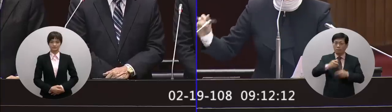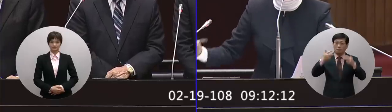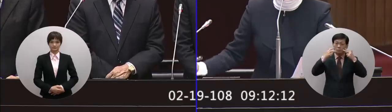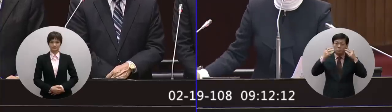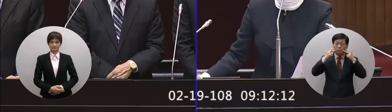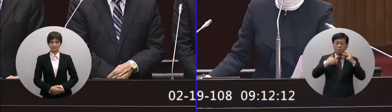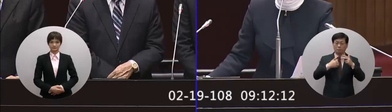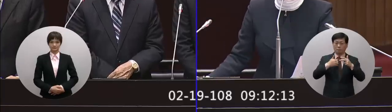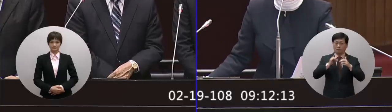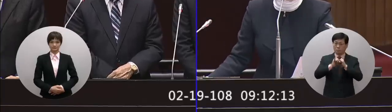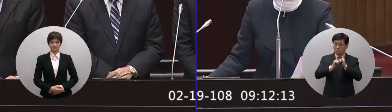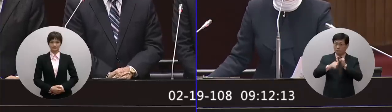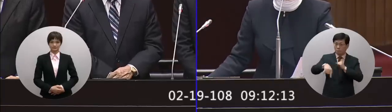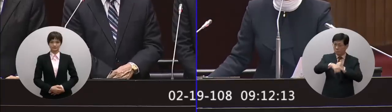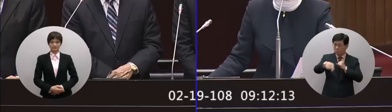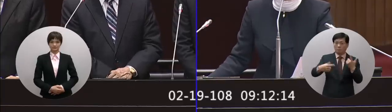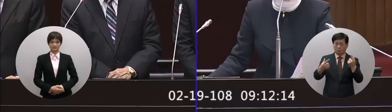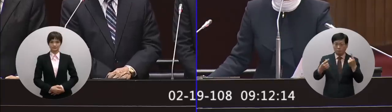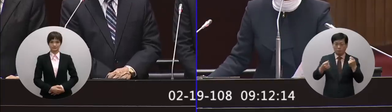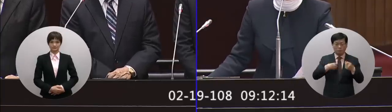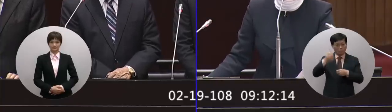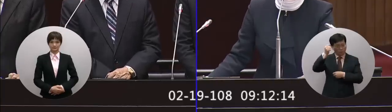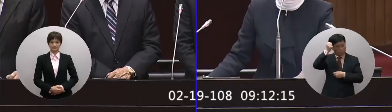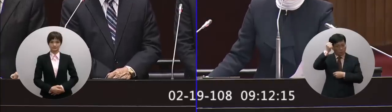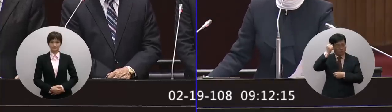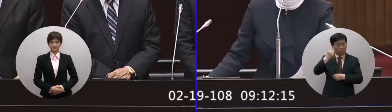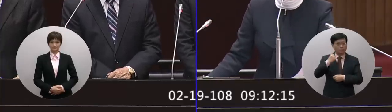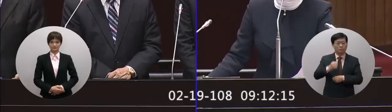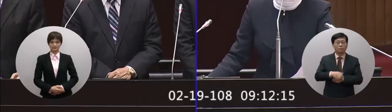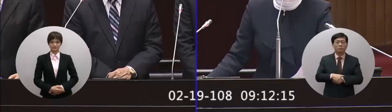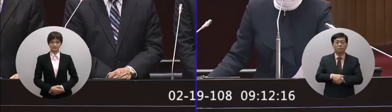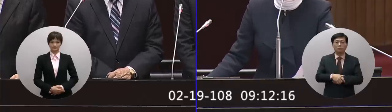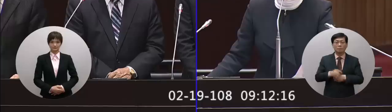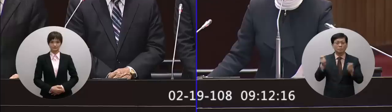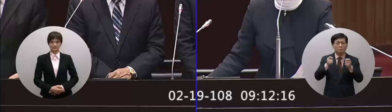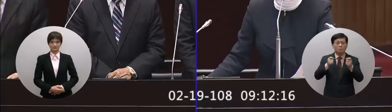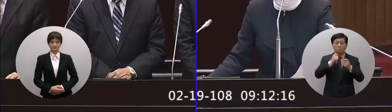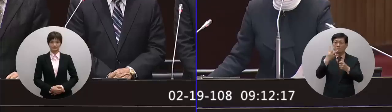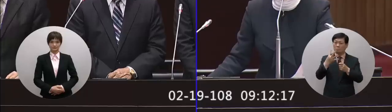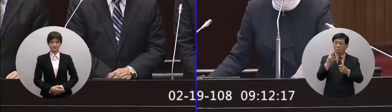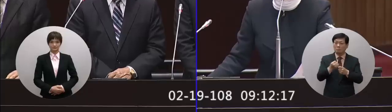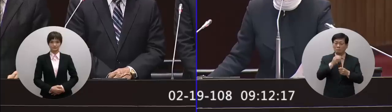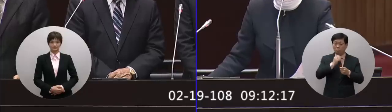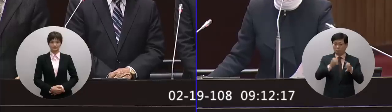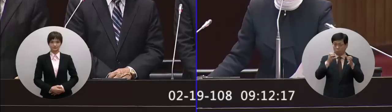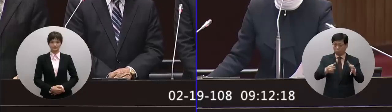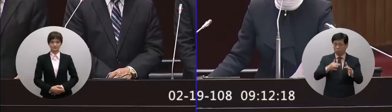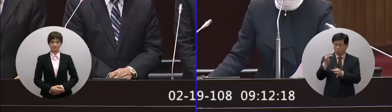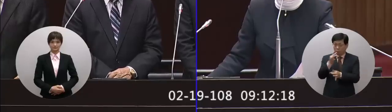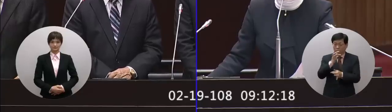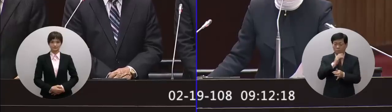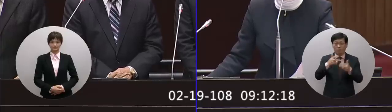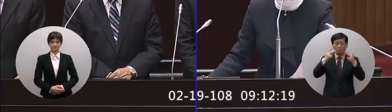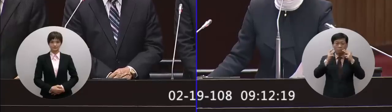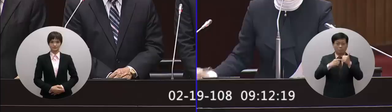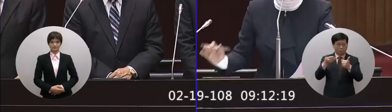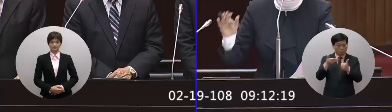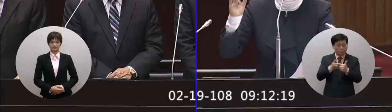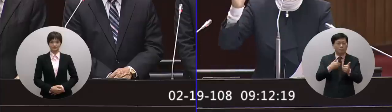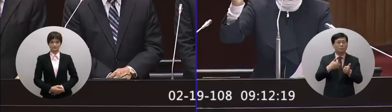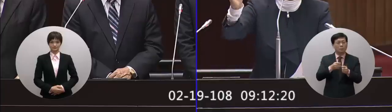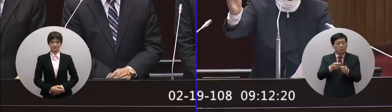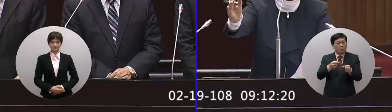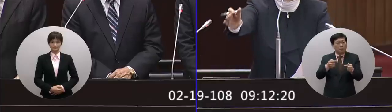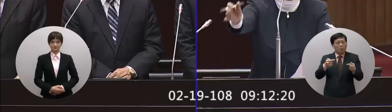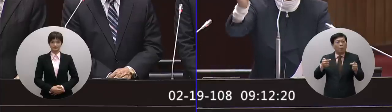民的族人，我们也从来没有忘记过。这几年建构完整的原住民教育体系的理想终于